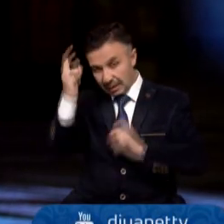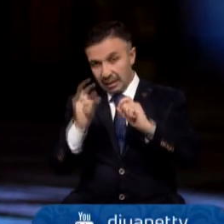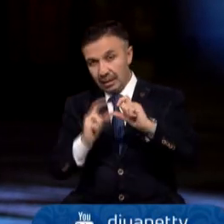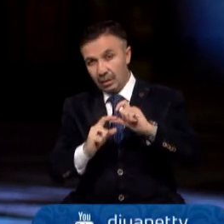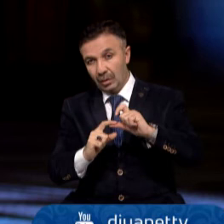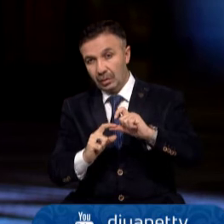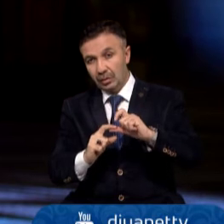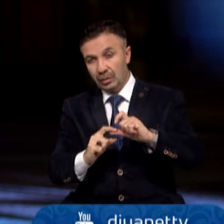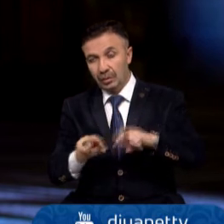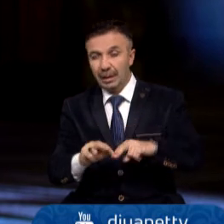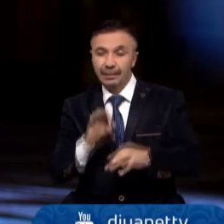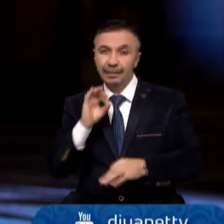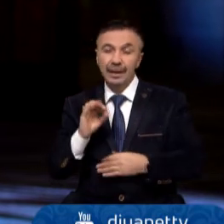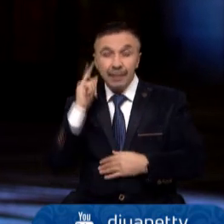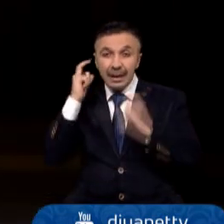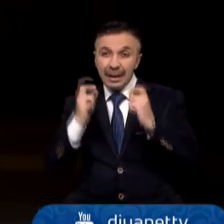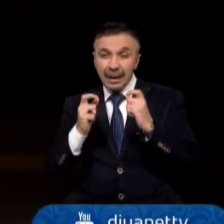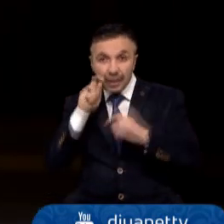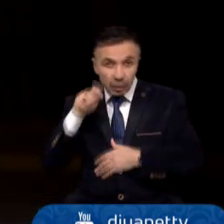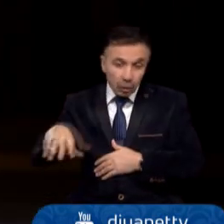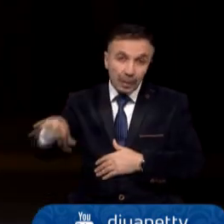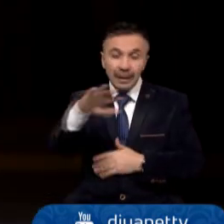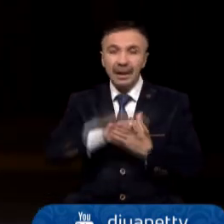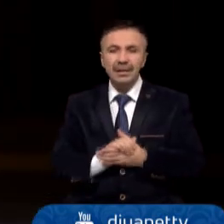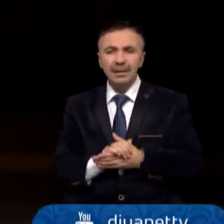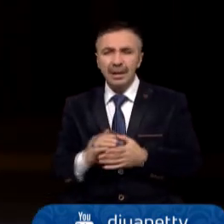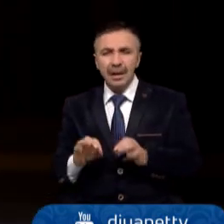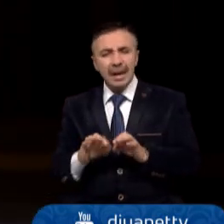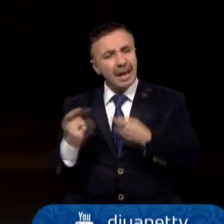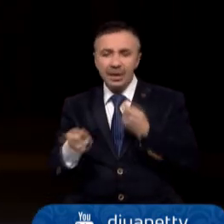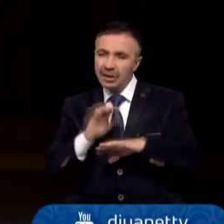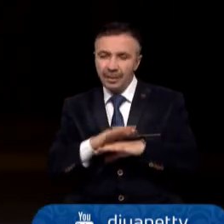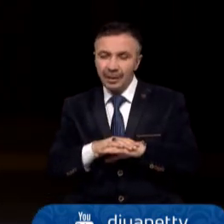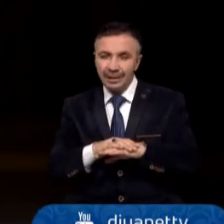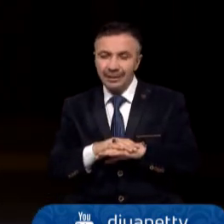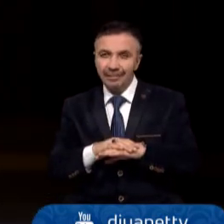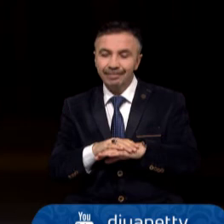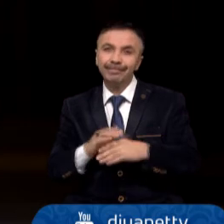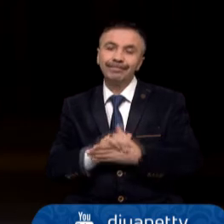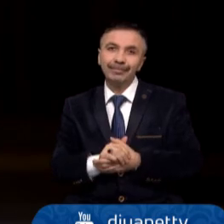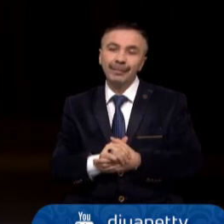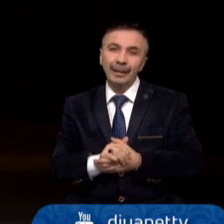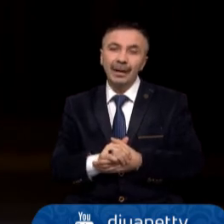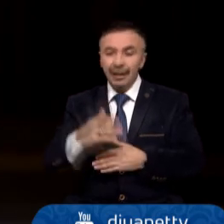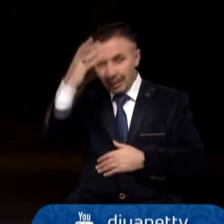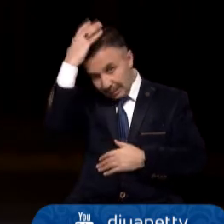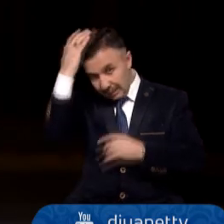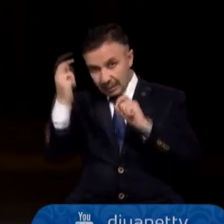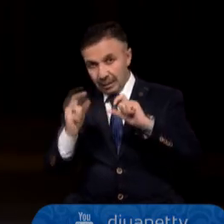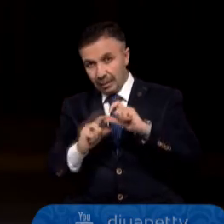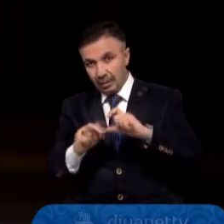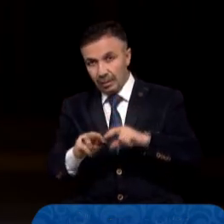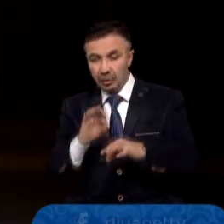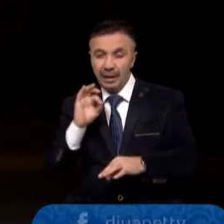Hazreti Osman bu Medineli Müslümanlar Ne ile meşgul oluyorsa ne